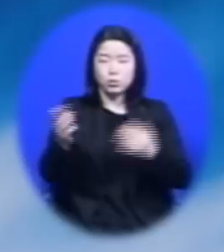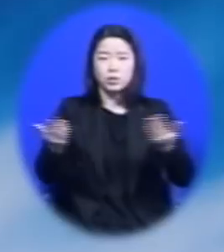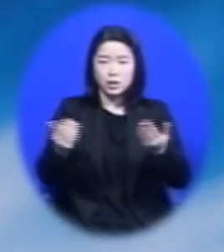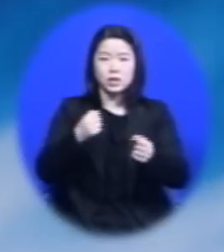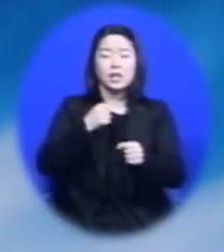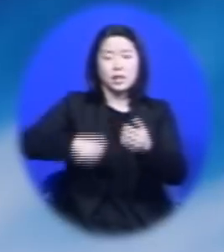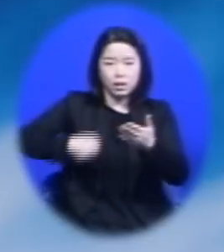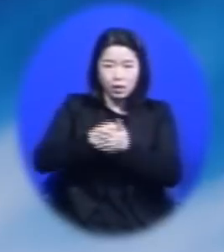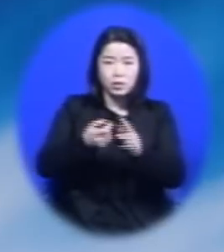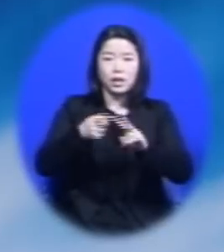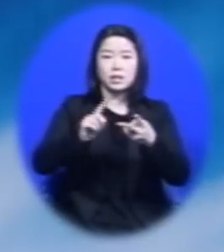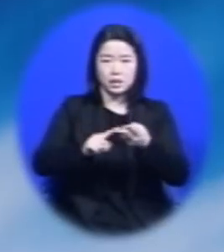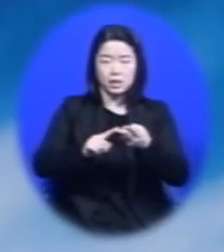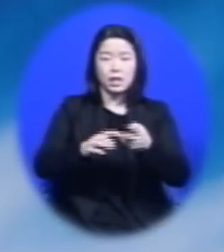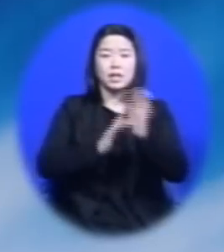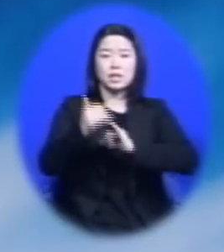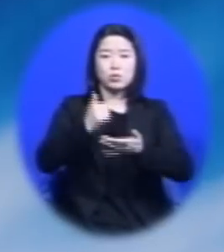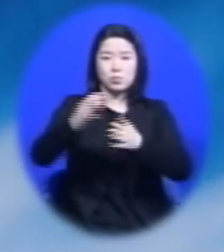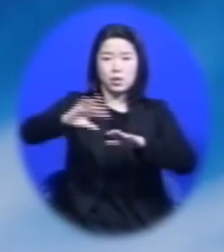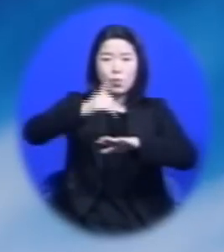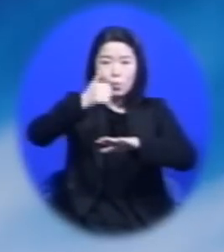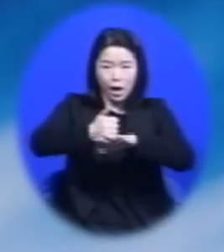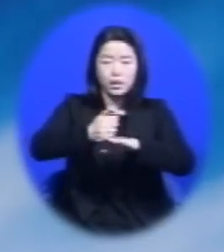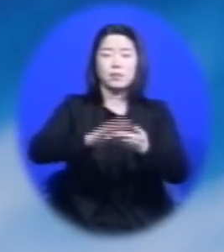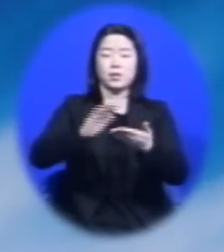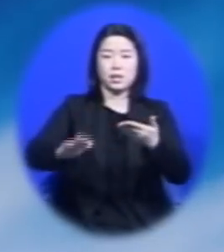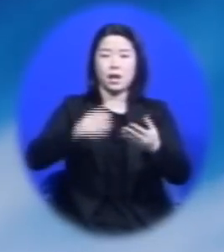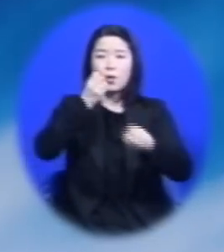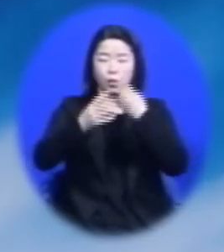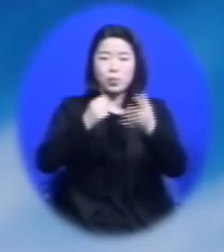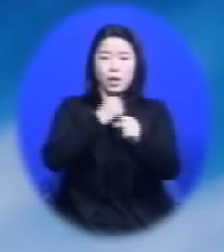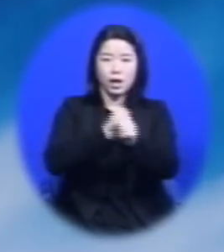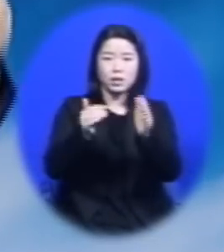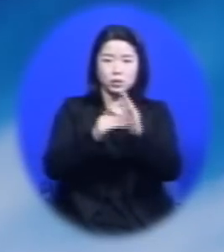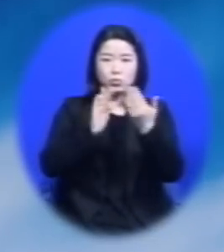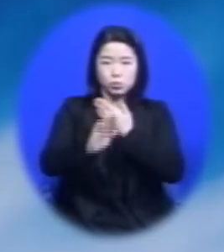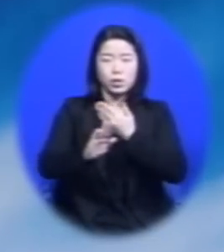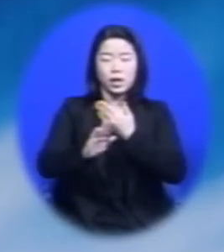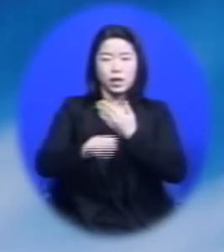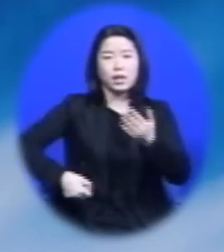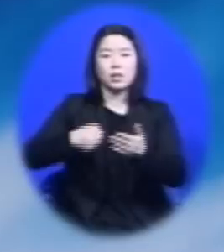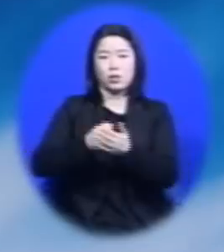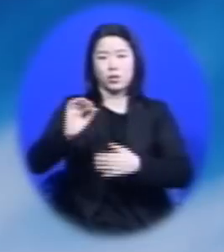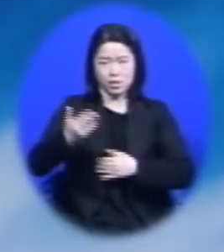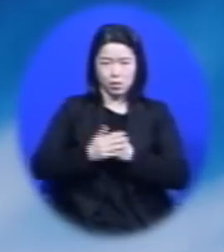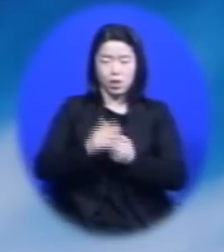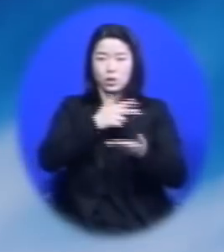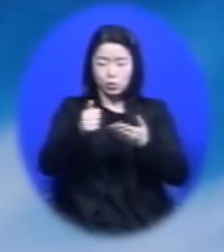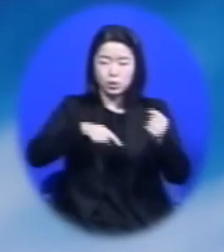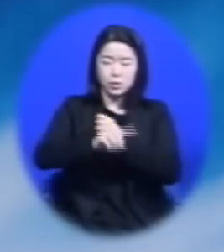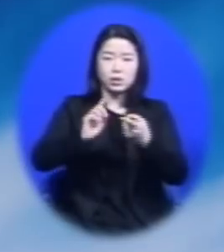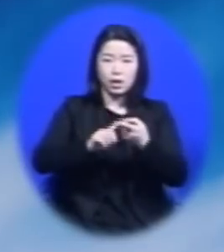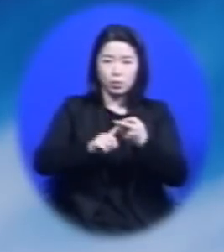일을 결정하든 예수님이 왕이십니다 고백하고 해야 돼 주님 뜻대로 합시다